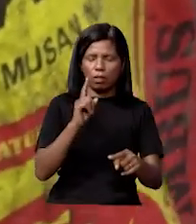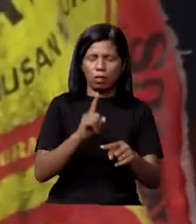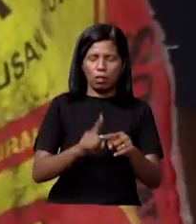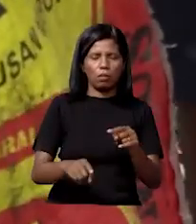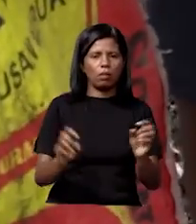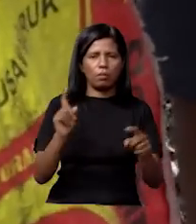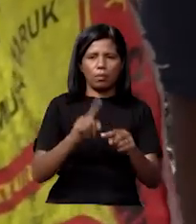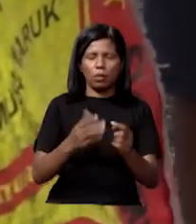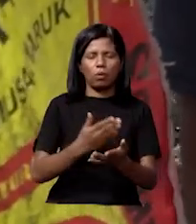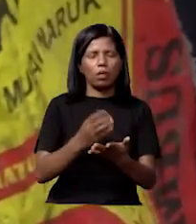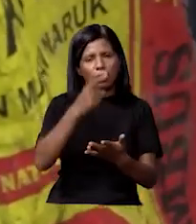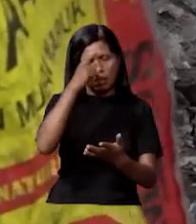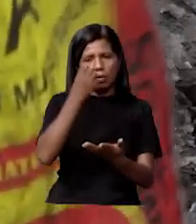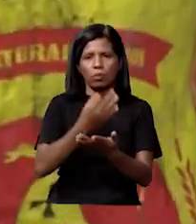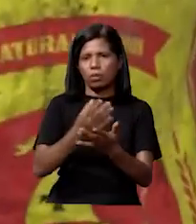lato ida.